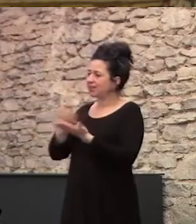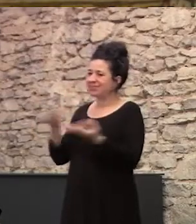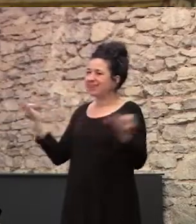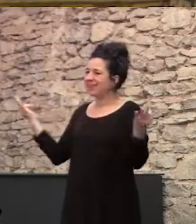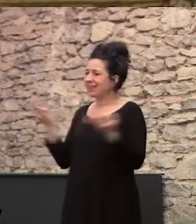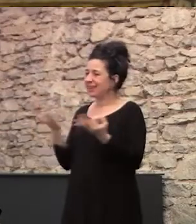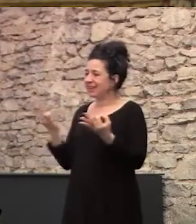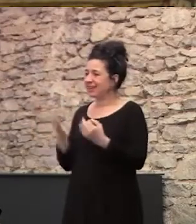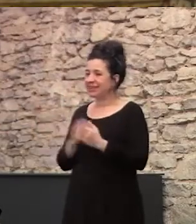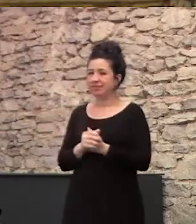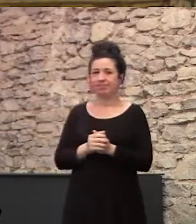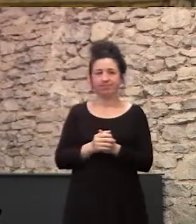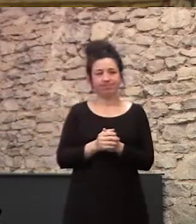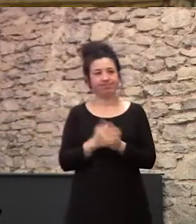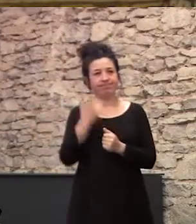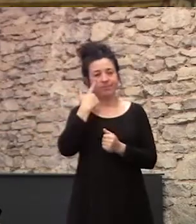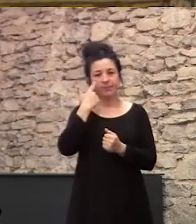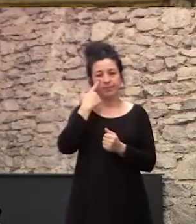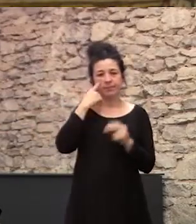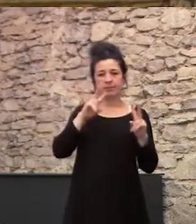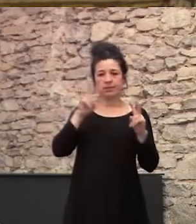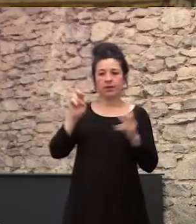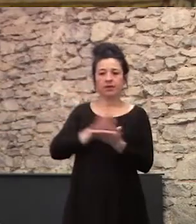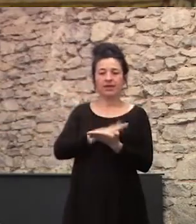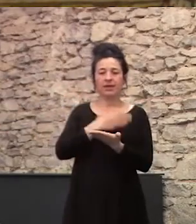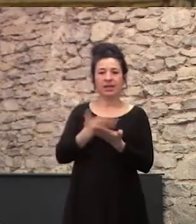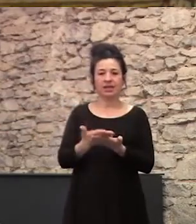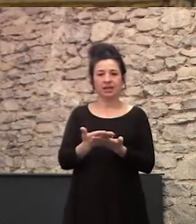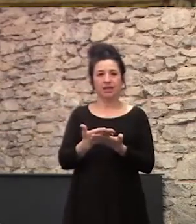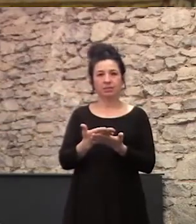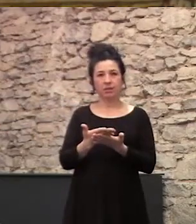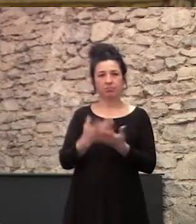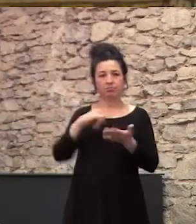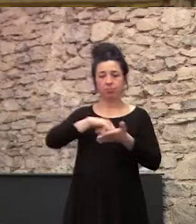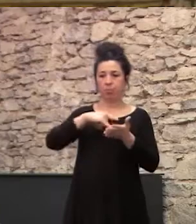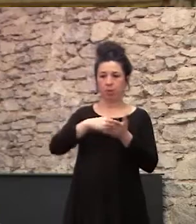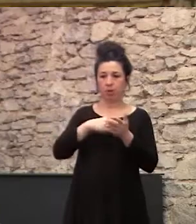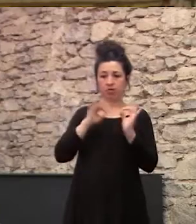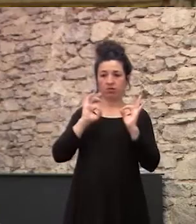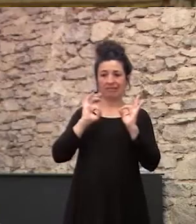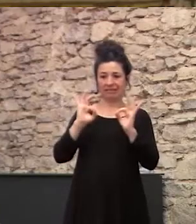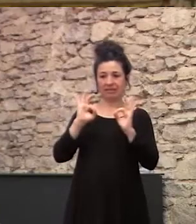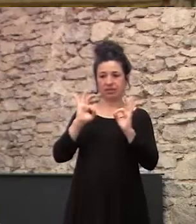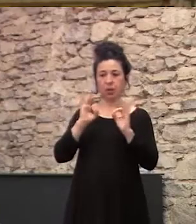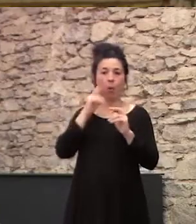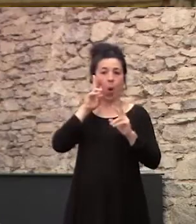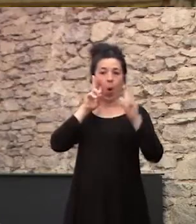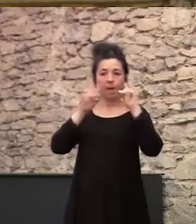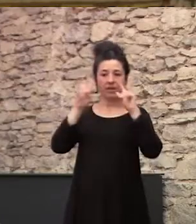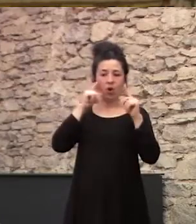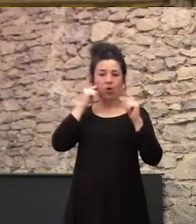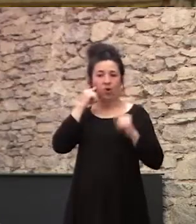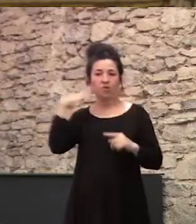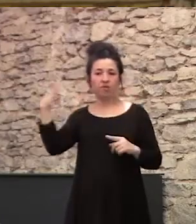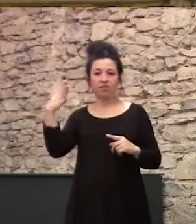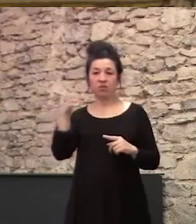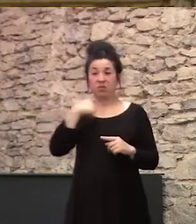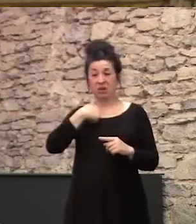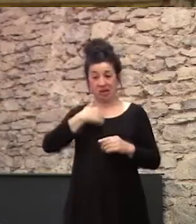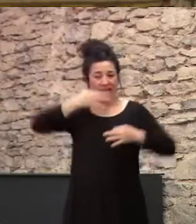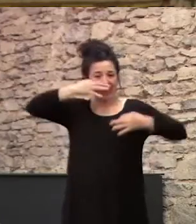bada, askoz bizibleagoak dira esan dituzuen itzulpen proiektue, baina gero benetan askoz gehiago egiten ditudana